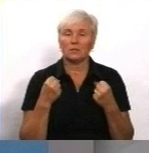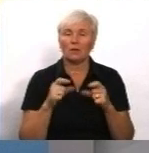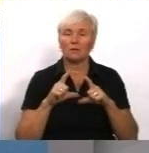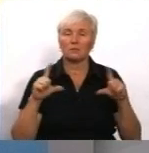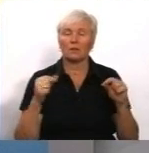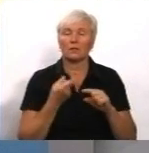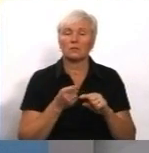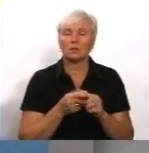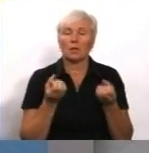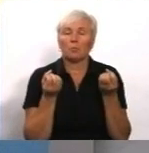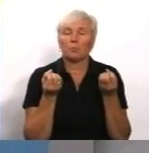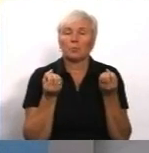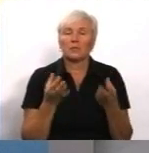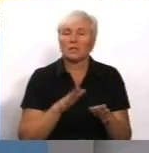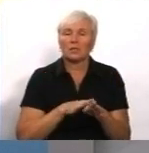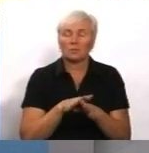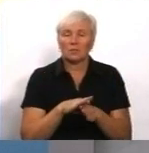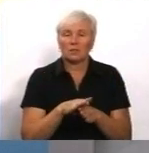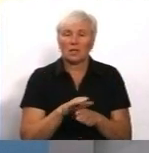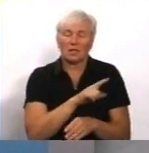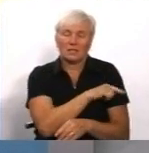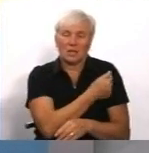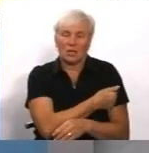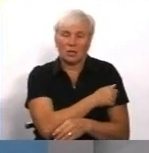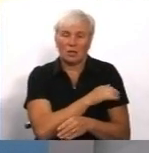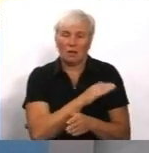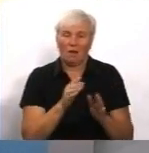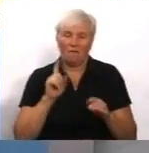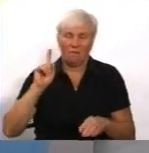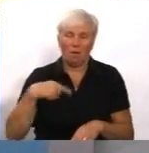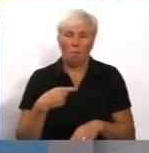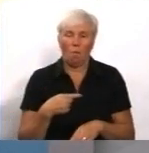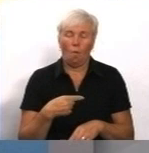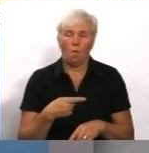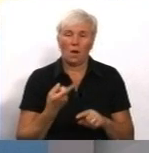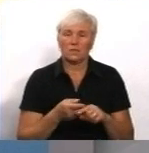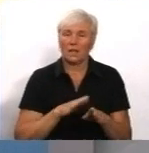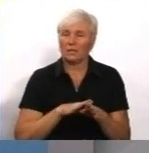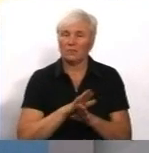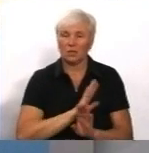прості недотримання простих санітарно-гігієнічних вимог. Це і недотримання